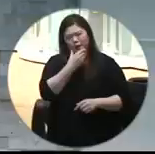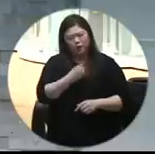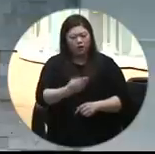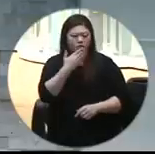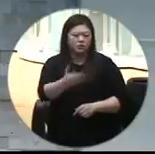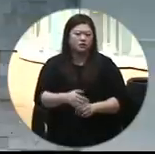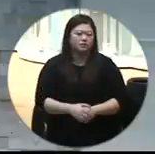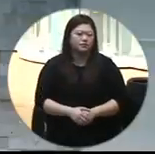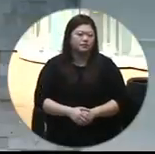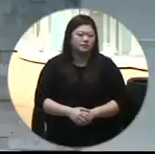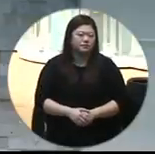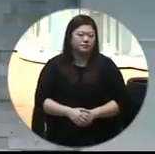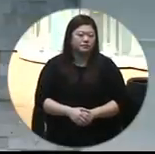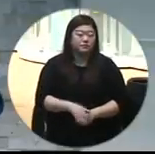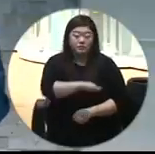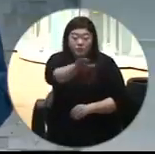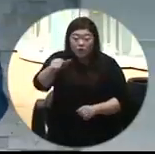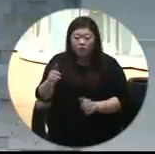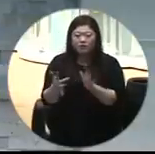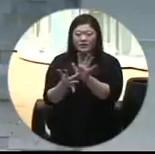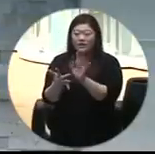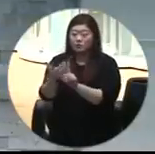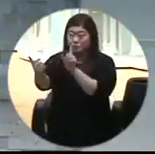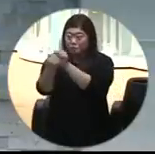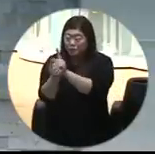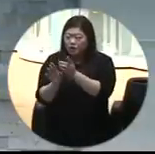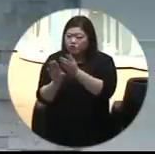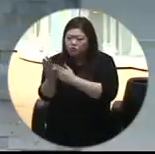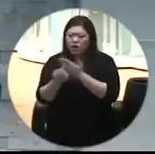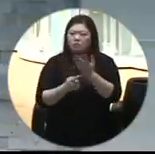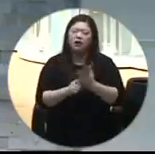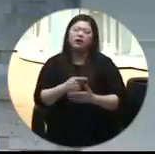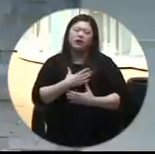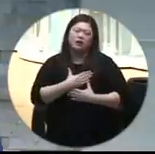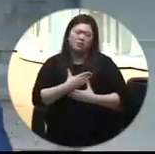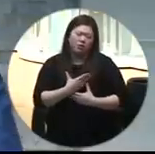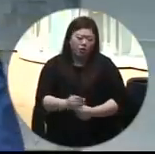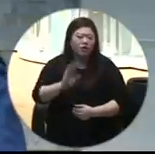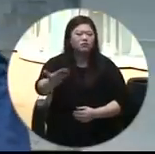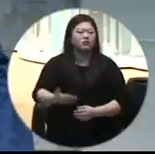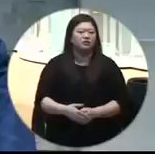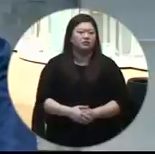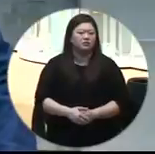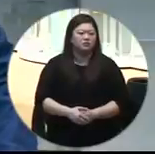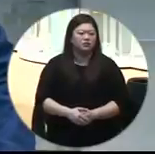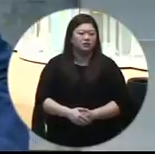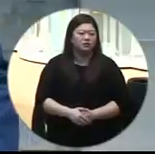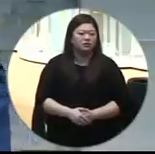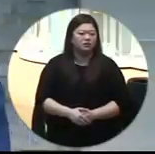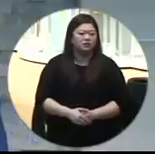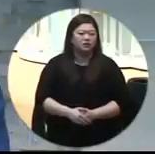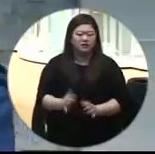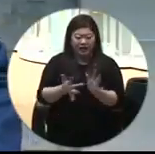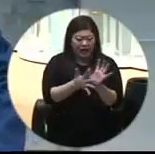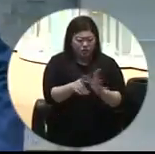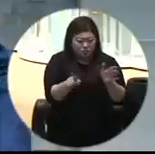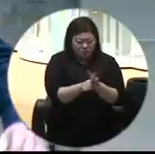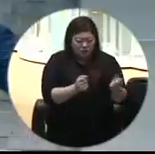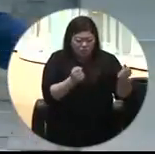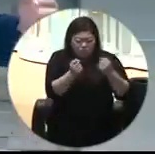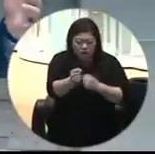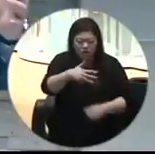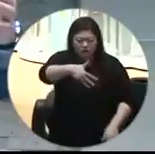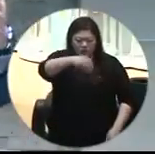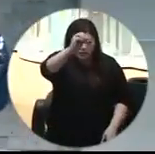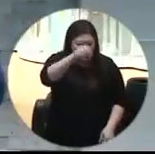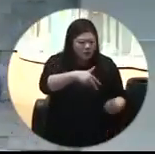와야 돼요. 여러분 예배 드림이 기성까지 세상 살면서 창세기 3장, 6장, 11장에 걸려가지고 어려움 속에 살았으면